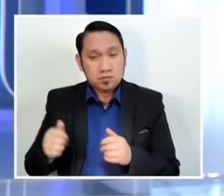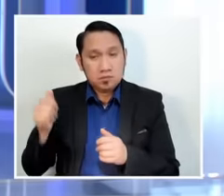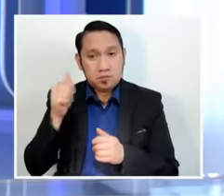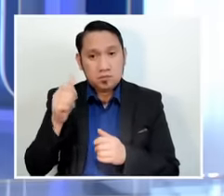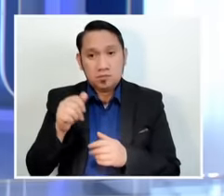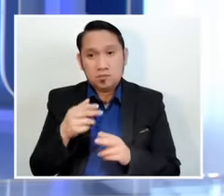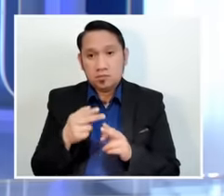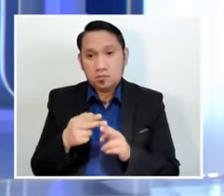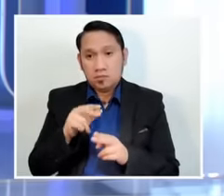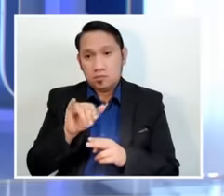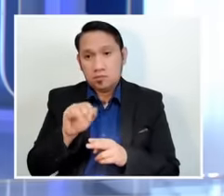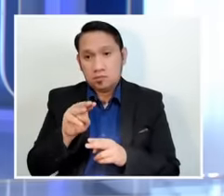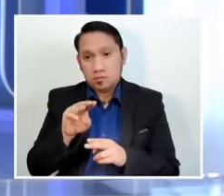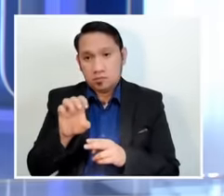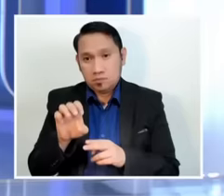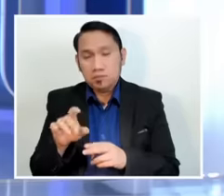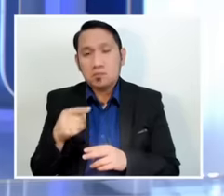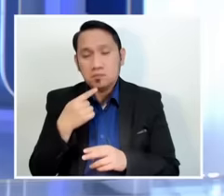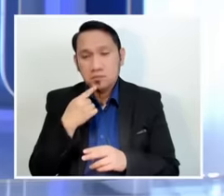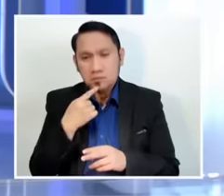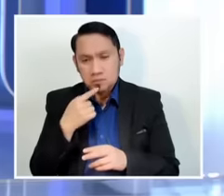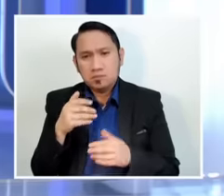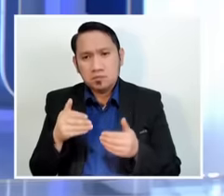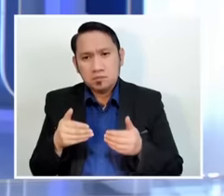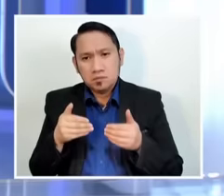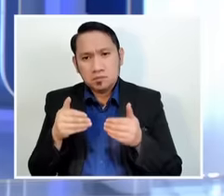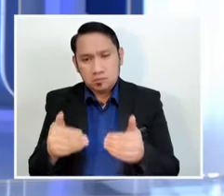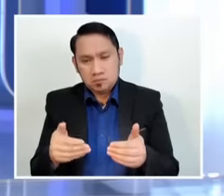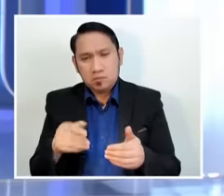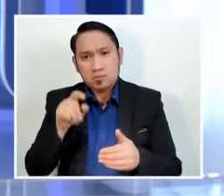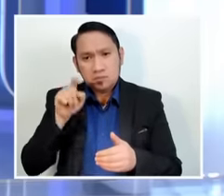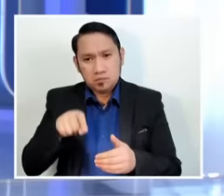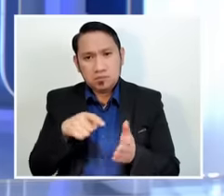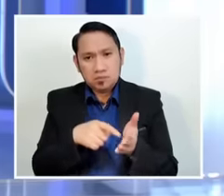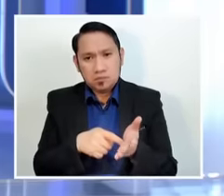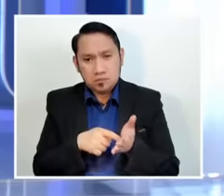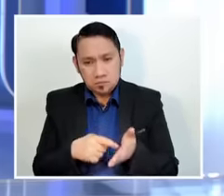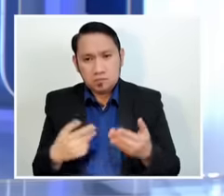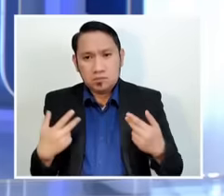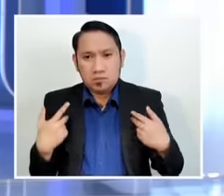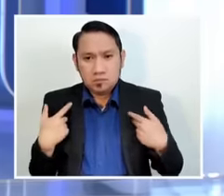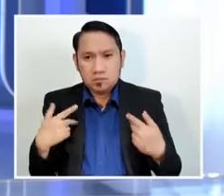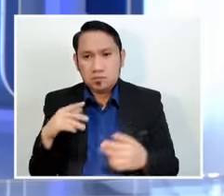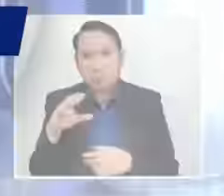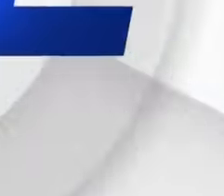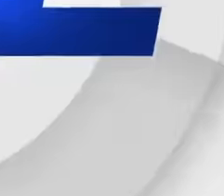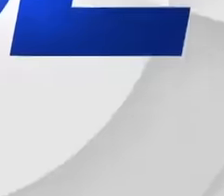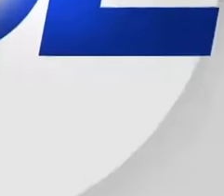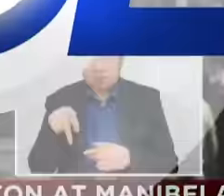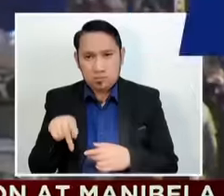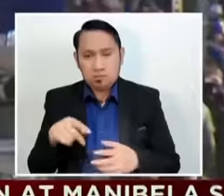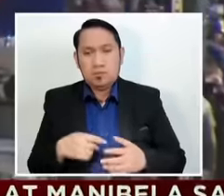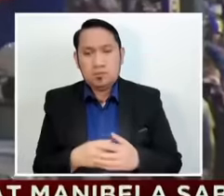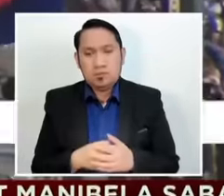wala nang atrasan ang consolidation. Nagpapatrol, Jackie Manabat.